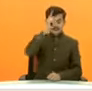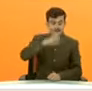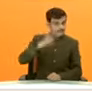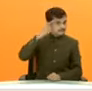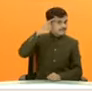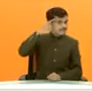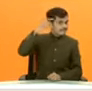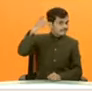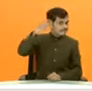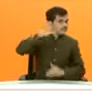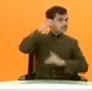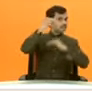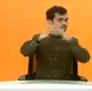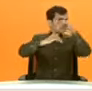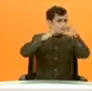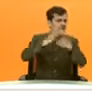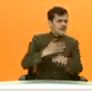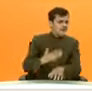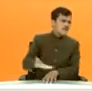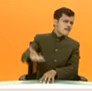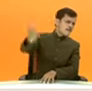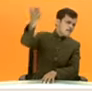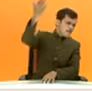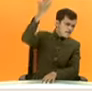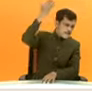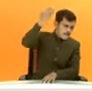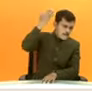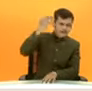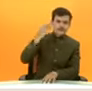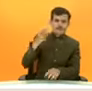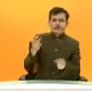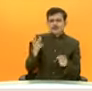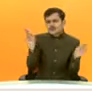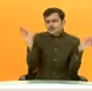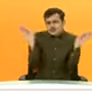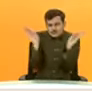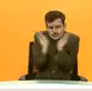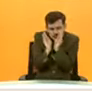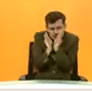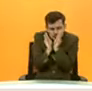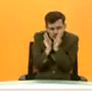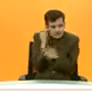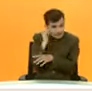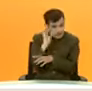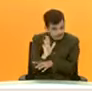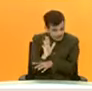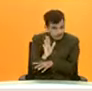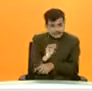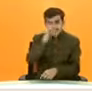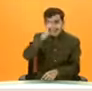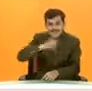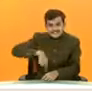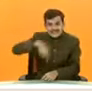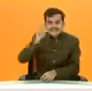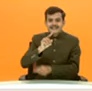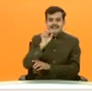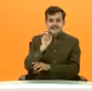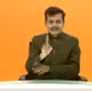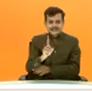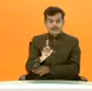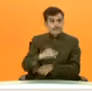की ये उड़ान एक समय केवल हौसलों से शुरू हुई थी। राष्ट्र के लिए